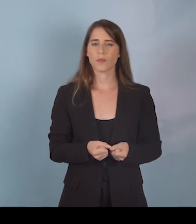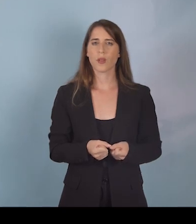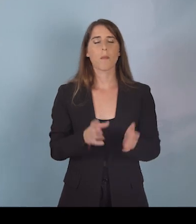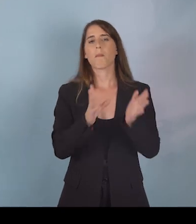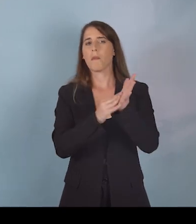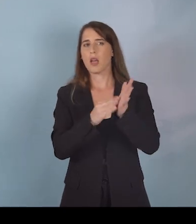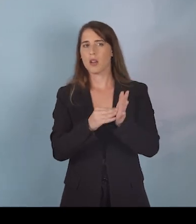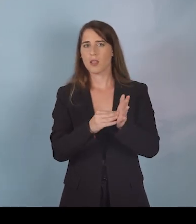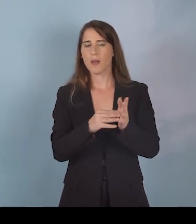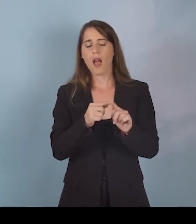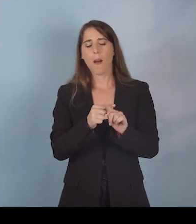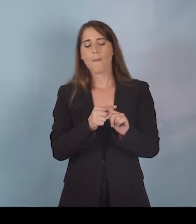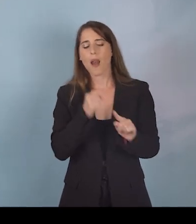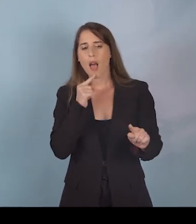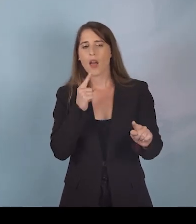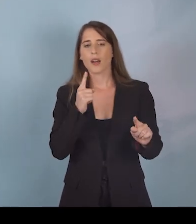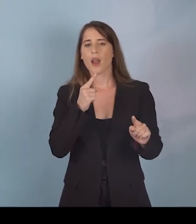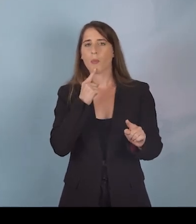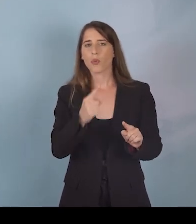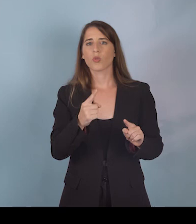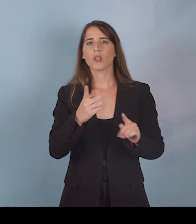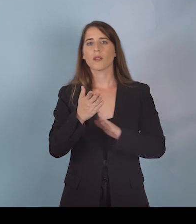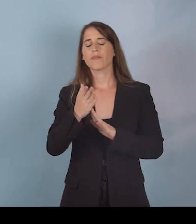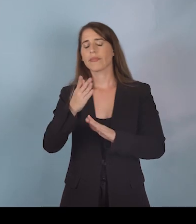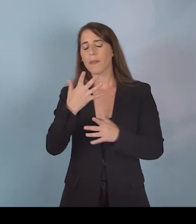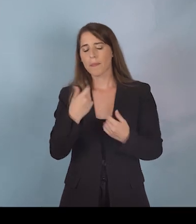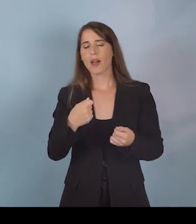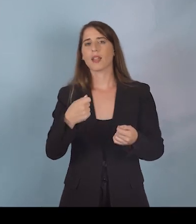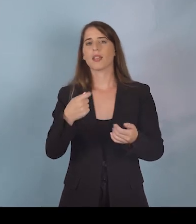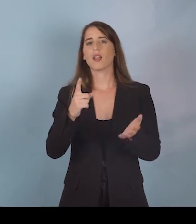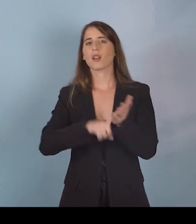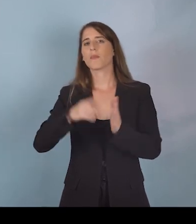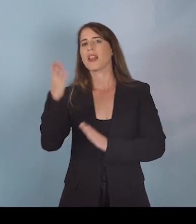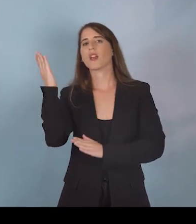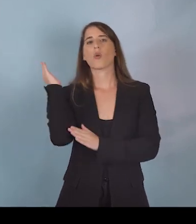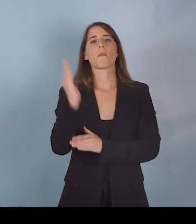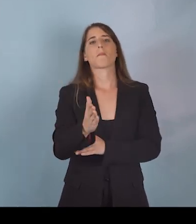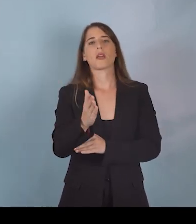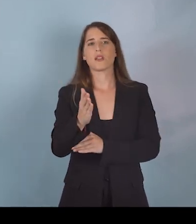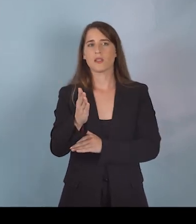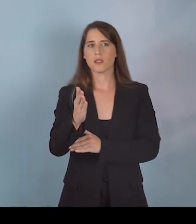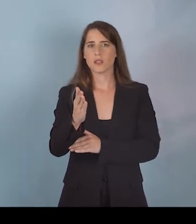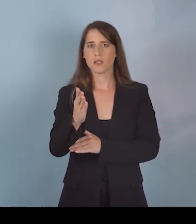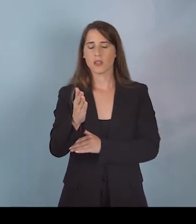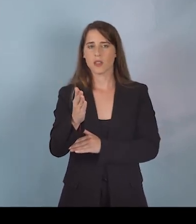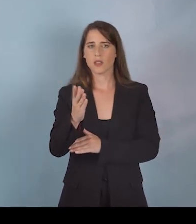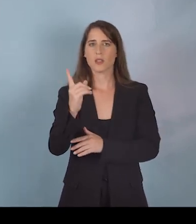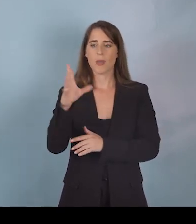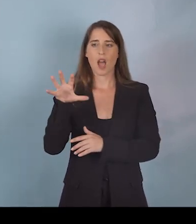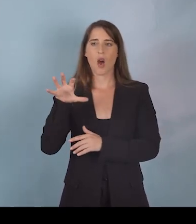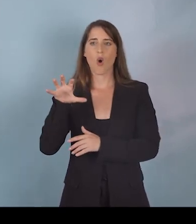απλά και μόνο η ποινικοποίηση του να είσαι ομοφιλόφιλος σε μια